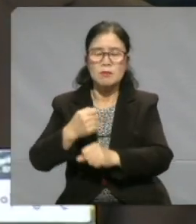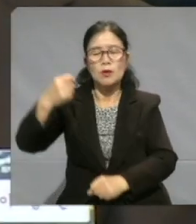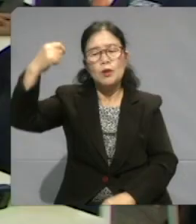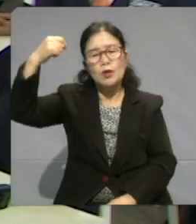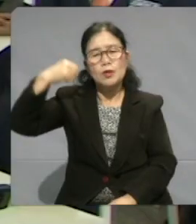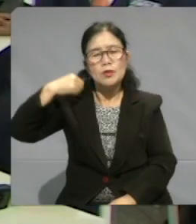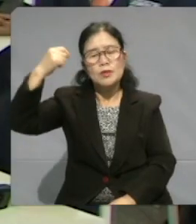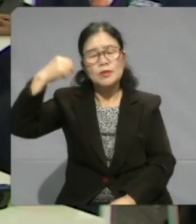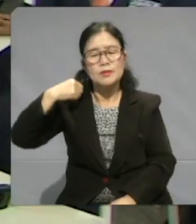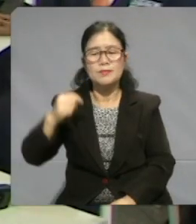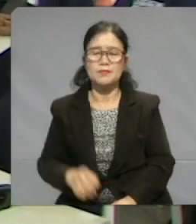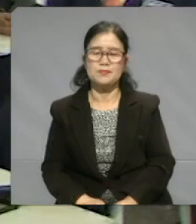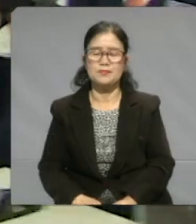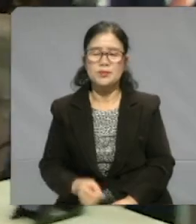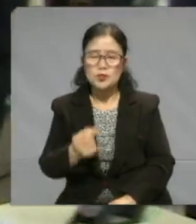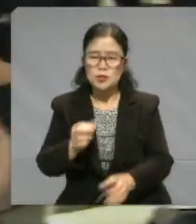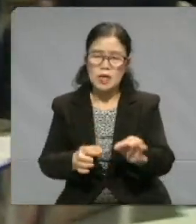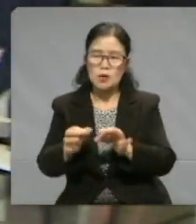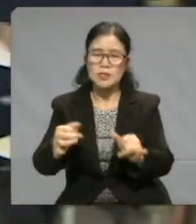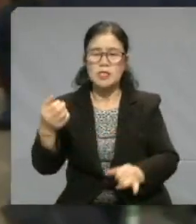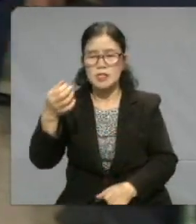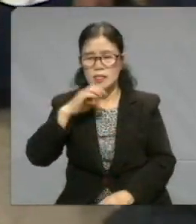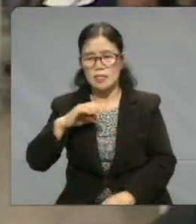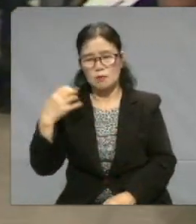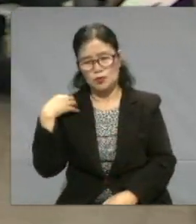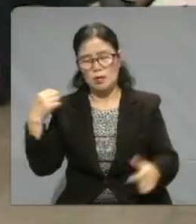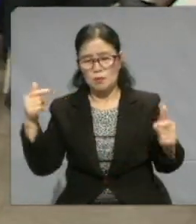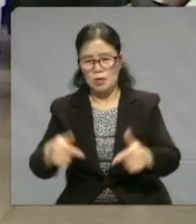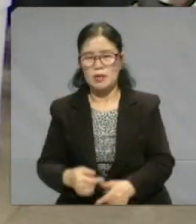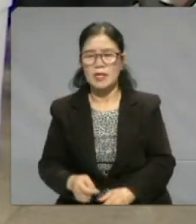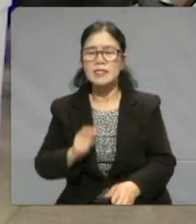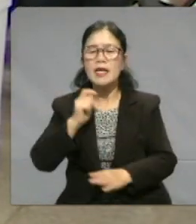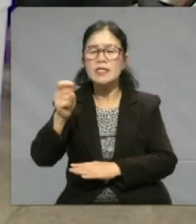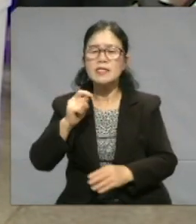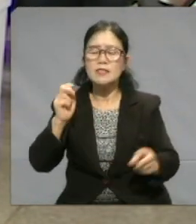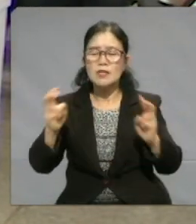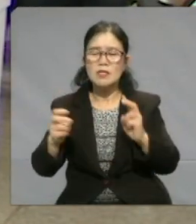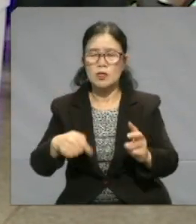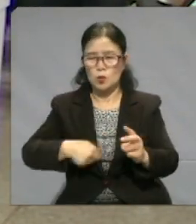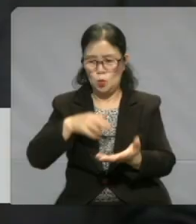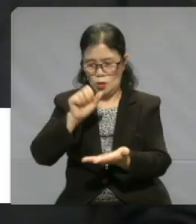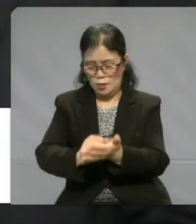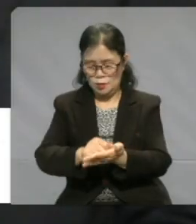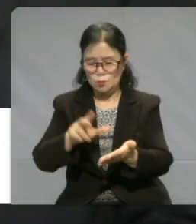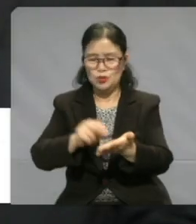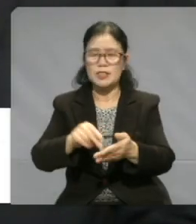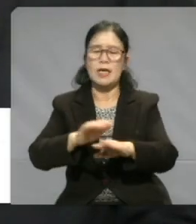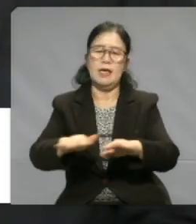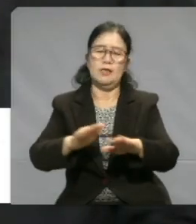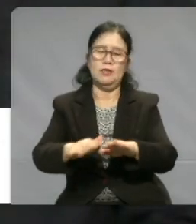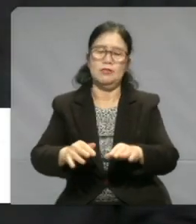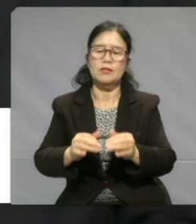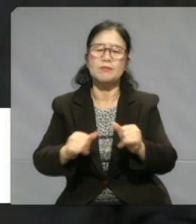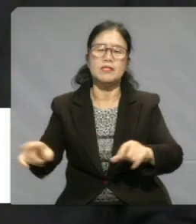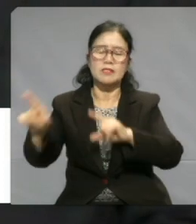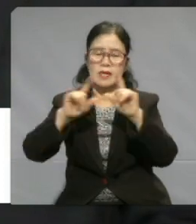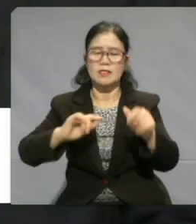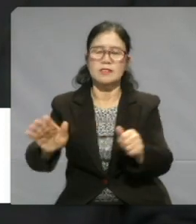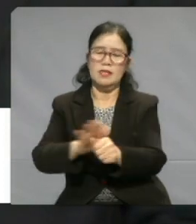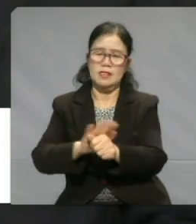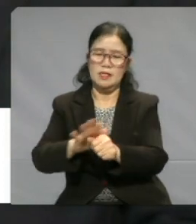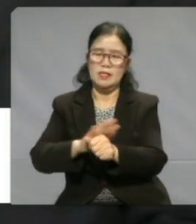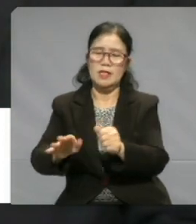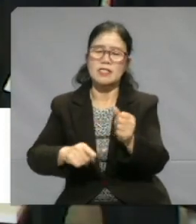체감입니다. 소상공인 이자 부담 완화, 택시업계 독과점 문제 해결 등 민생을 챙기겠다는